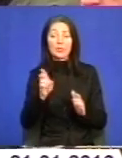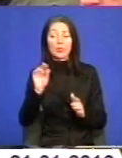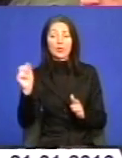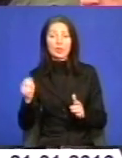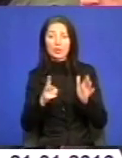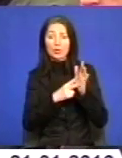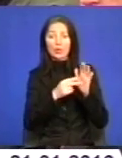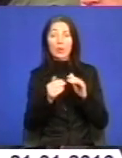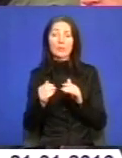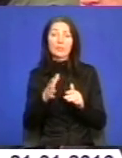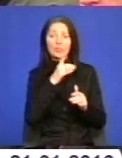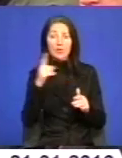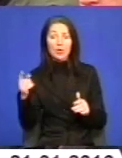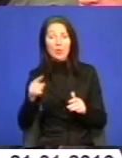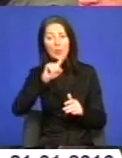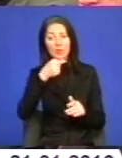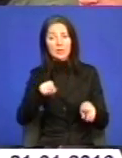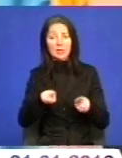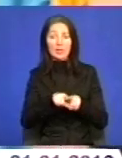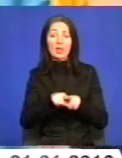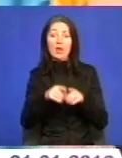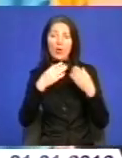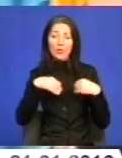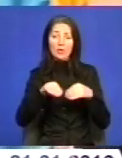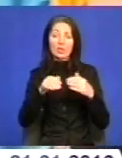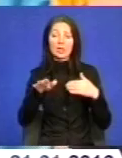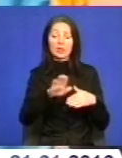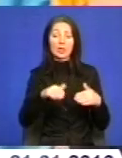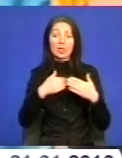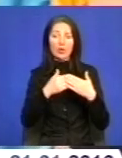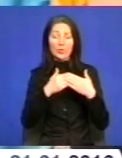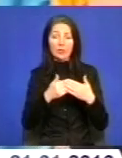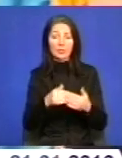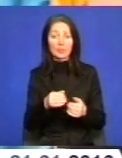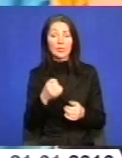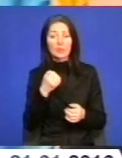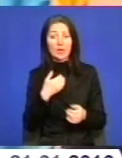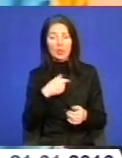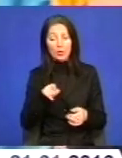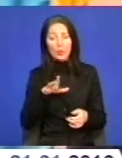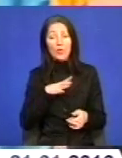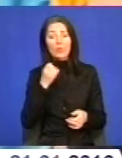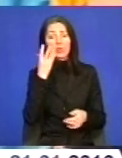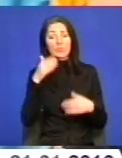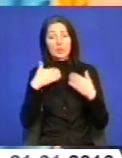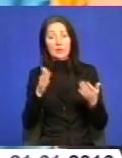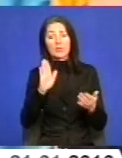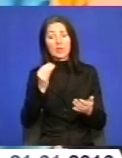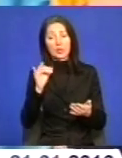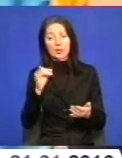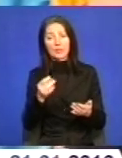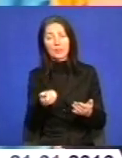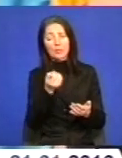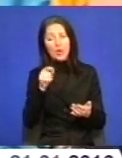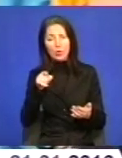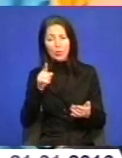та фінансування об'єднаних територіальних громад. Правда, я тут був, коли представляв Віталія Йосифовича, мало хто вірив про